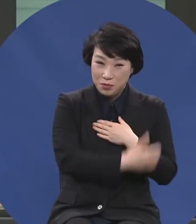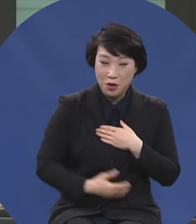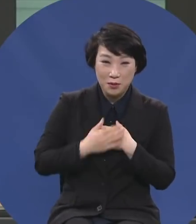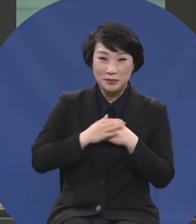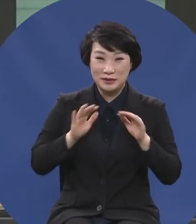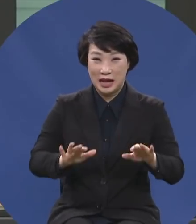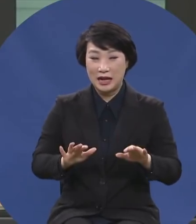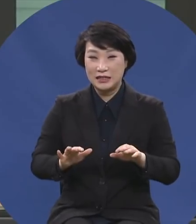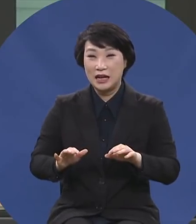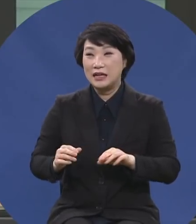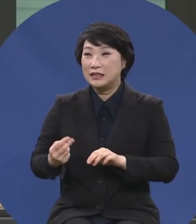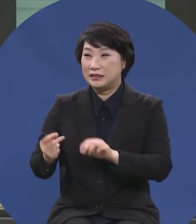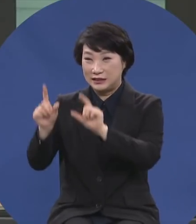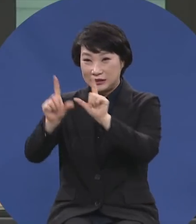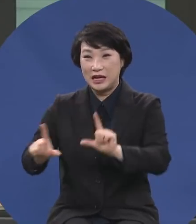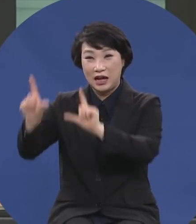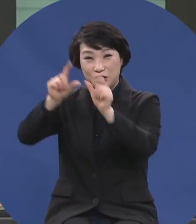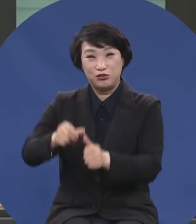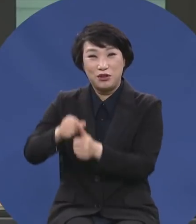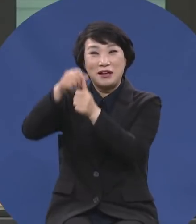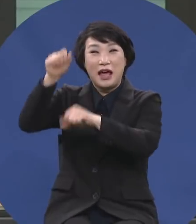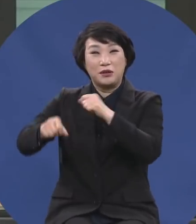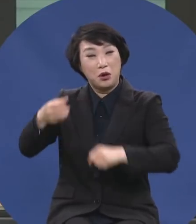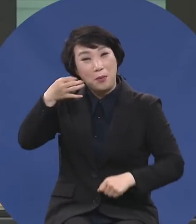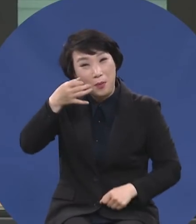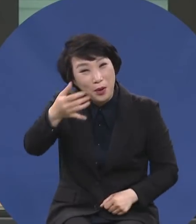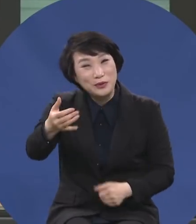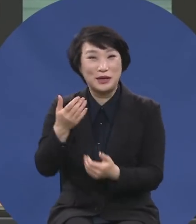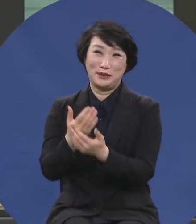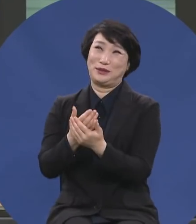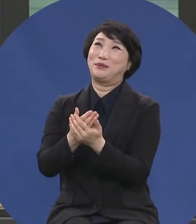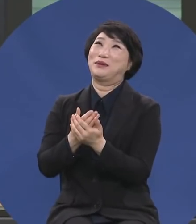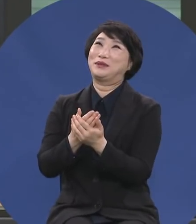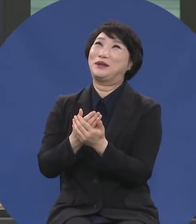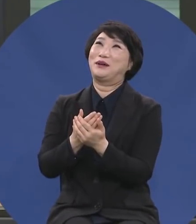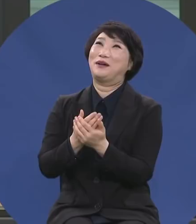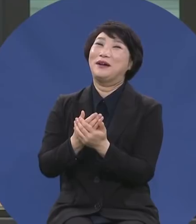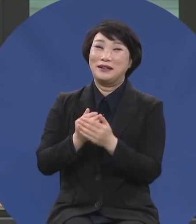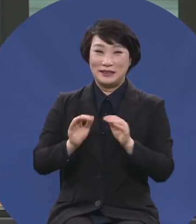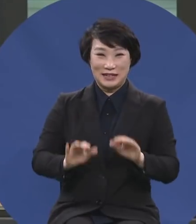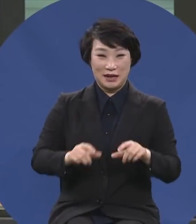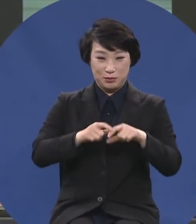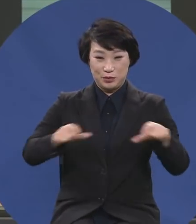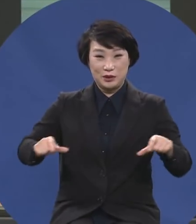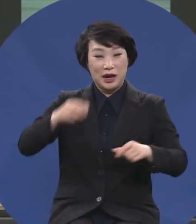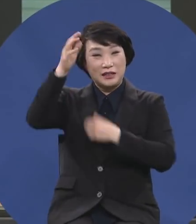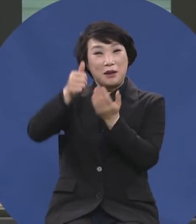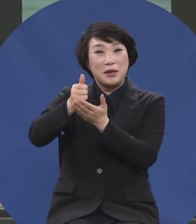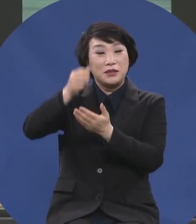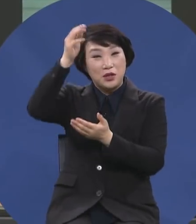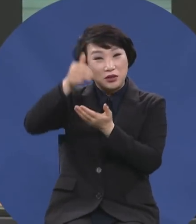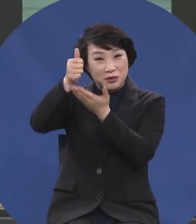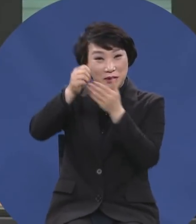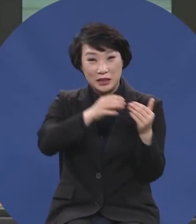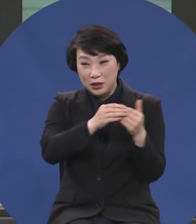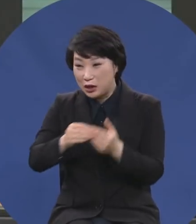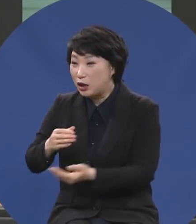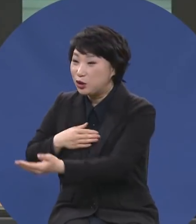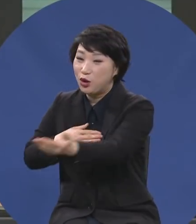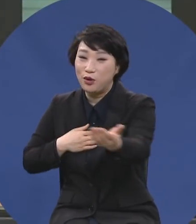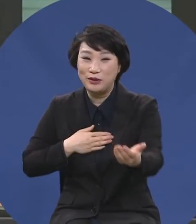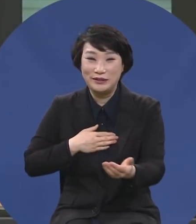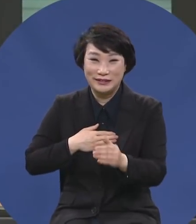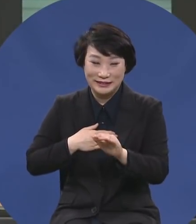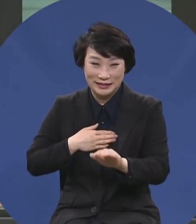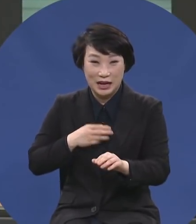살 행실이 나타나게 도와 주시옵소서. 무릇 하나님의 성령으로 인도함을 받는